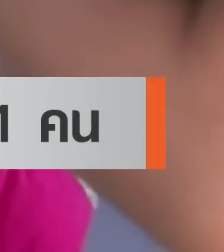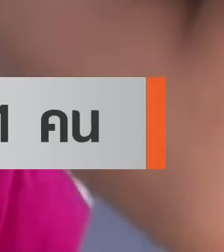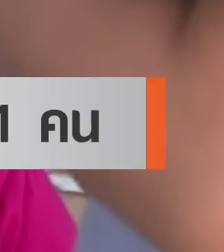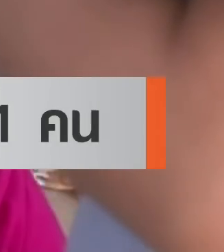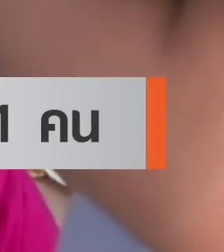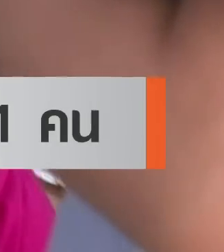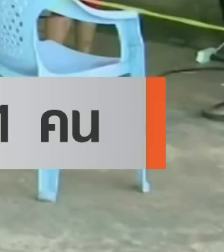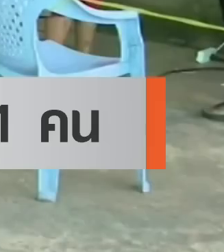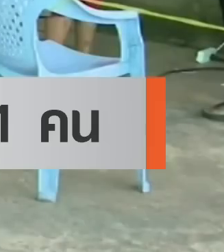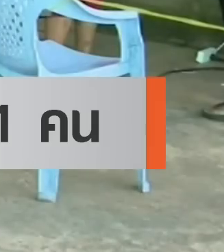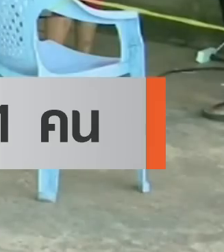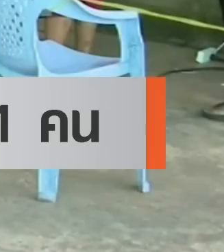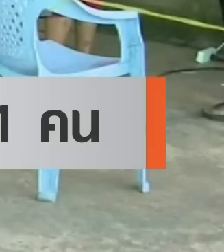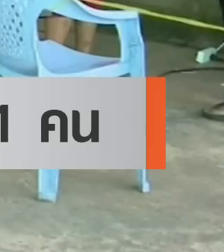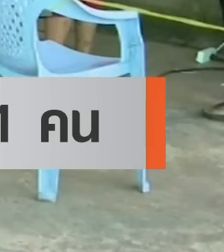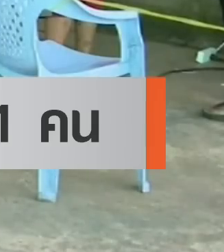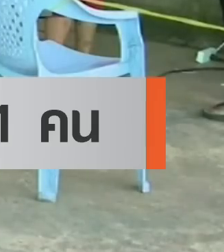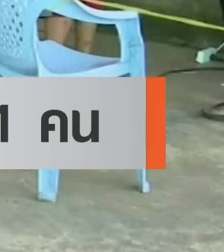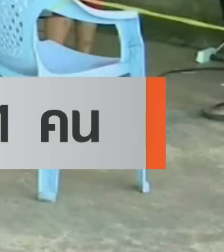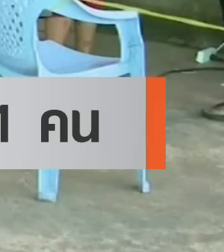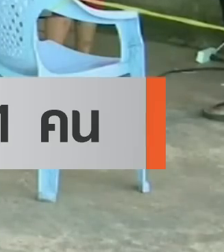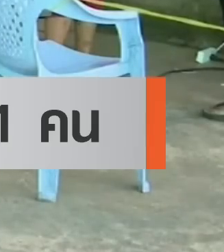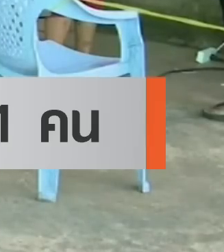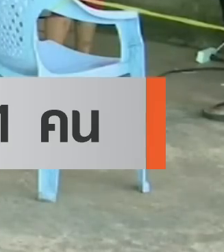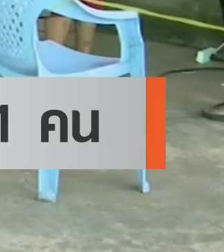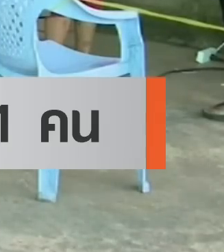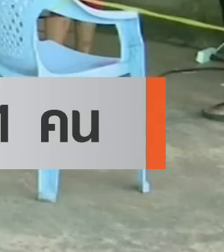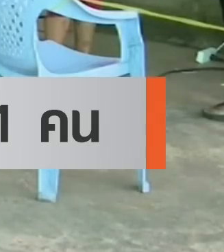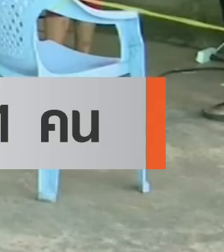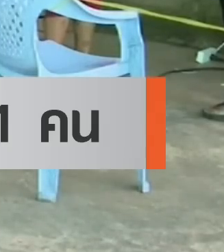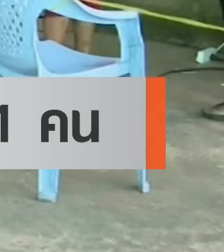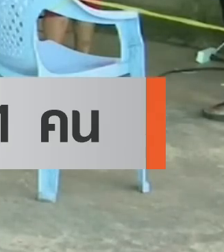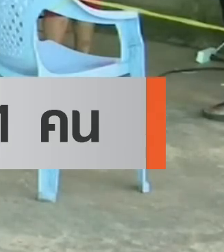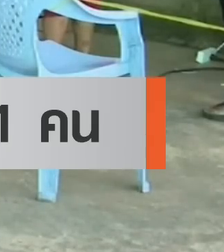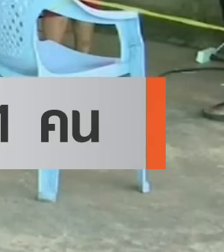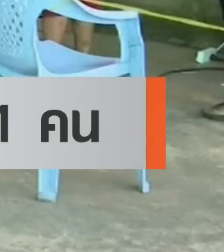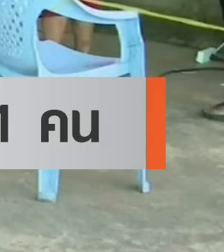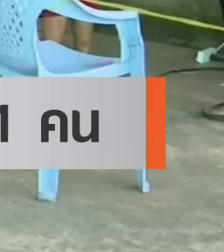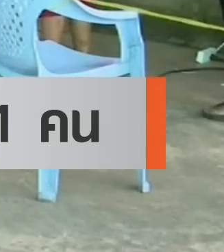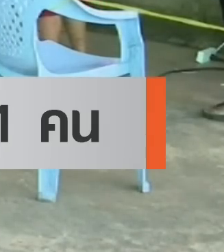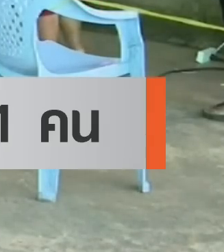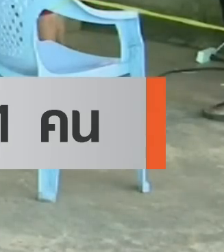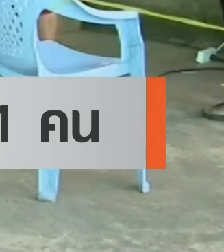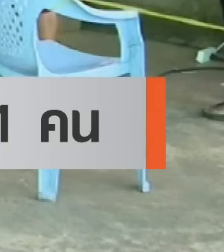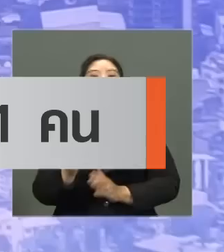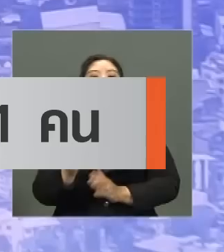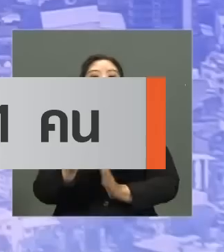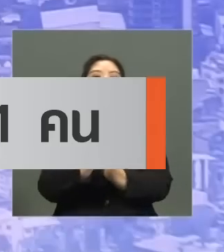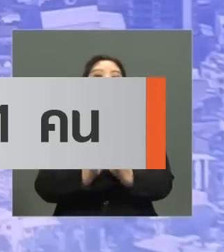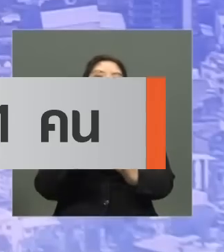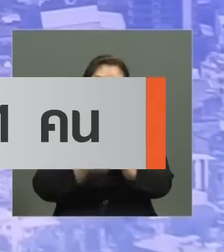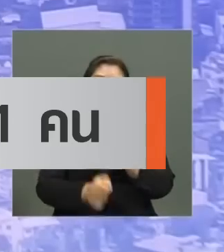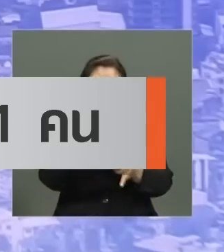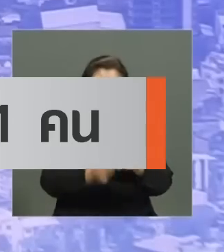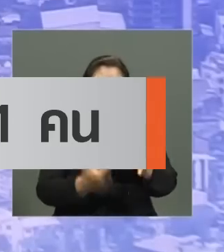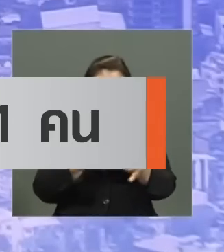ที่จังหวัดระยองแค่คนเดียวนะครับหลังจากวันนี้มีการรายงานพบผู้ติดเชื้อรายใหม่เพิ่มขึ้นมาอีกในพื้นที่กรุงเทพอีก10คนซึ่ง10คนนี้นะ